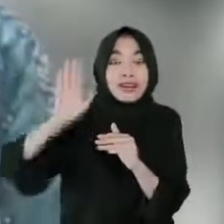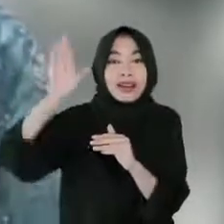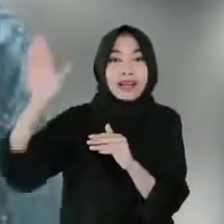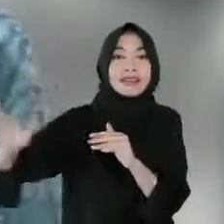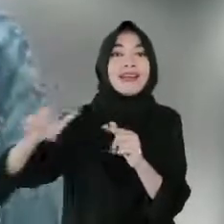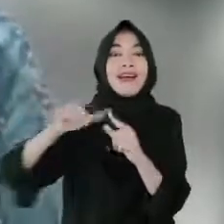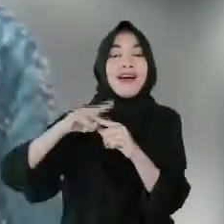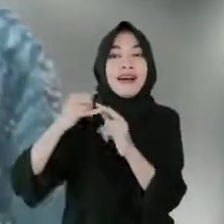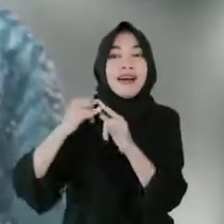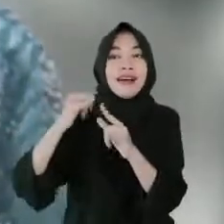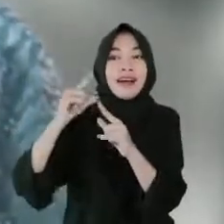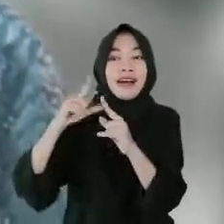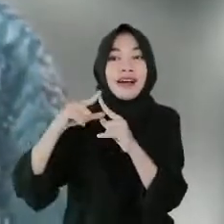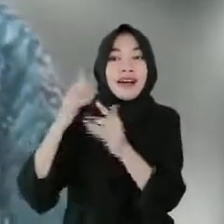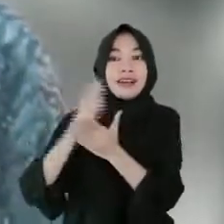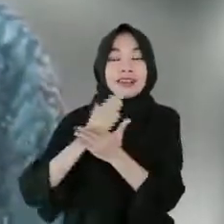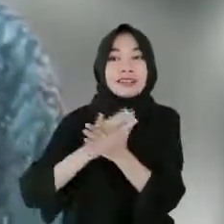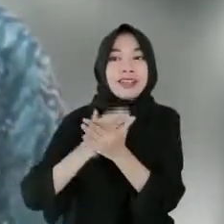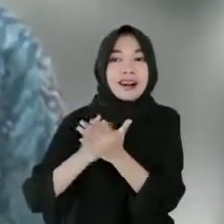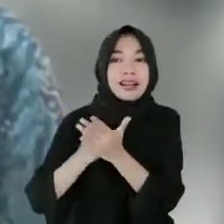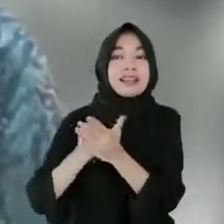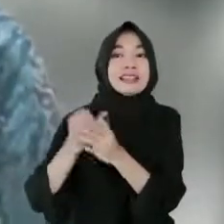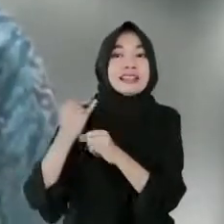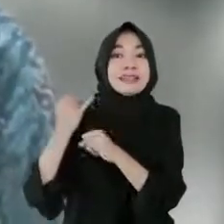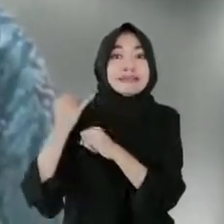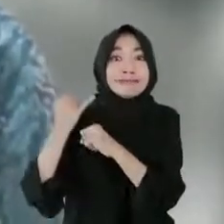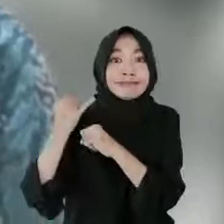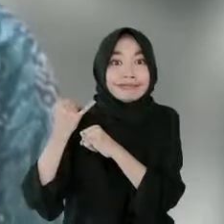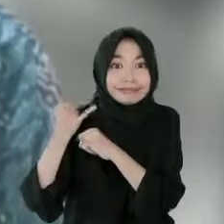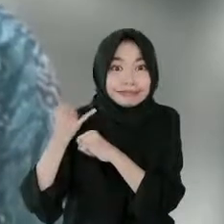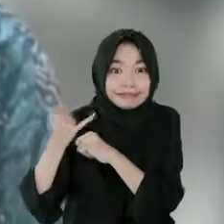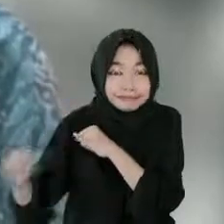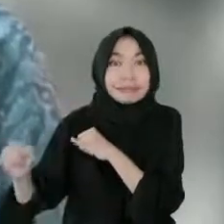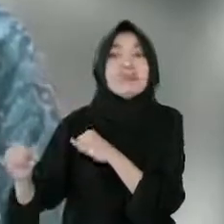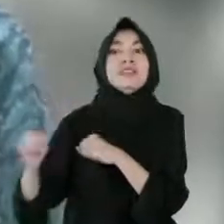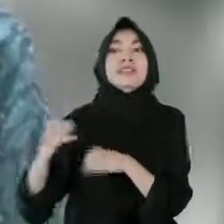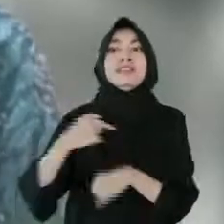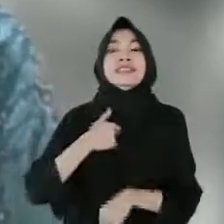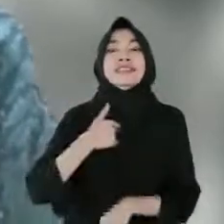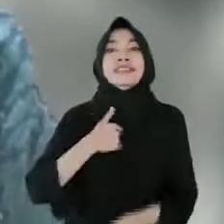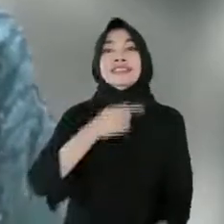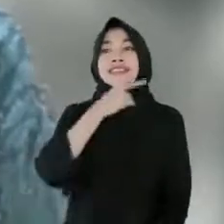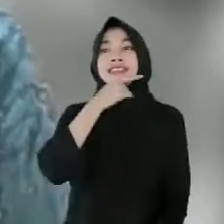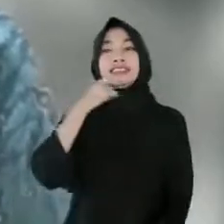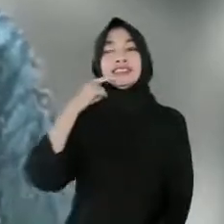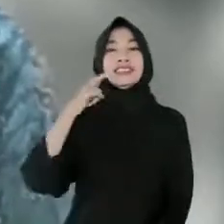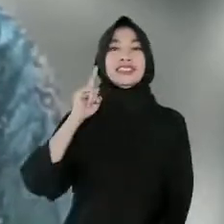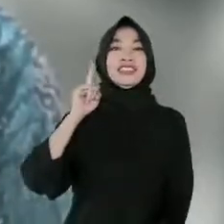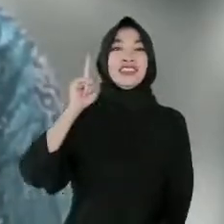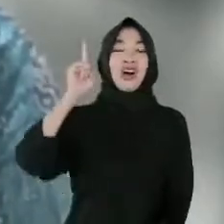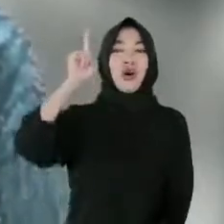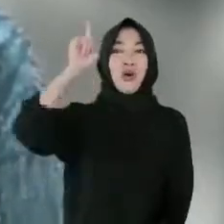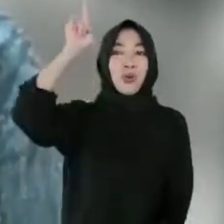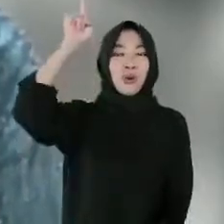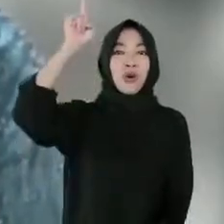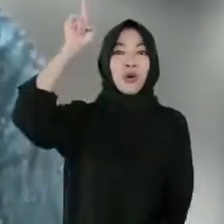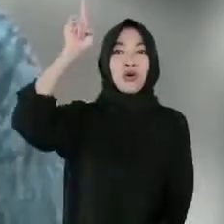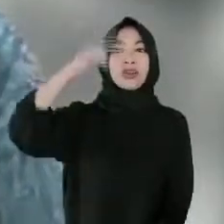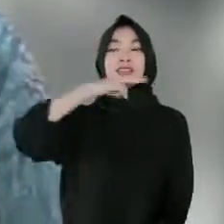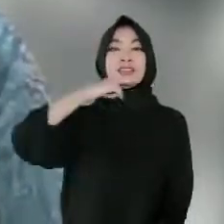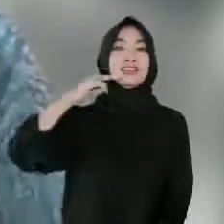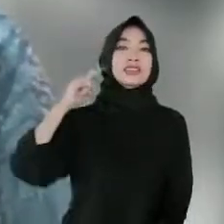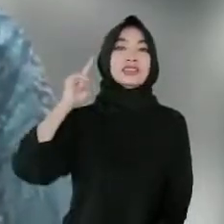nanti apa perhelatan selesai insya Allah kita ingin